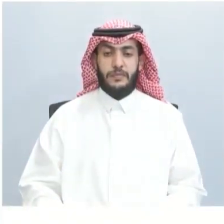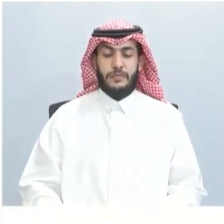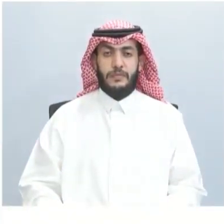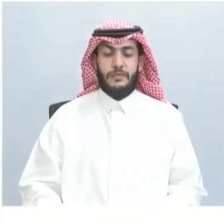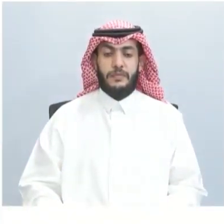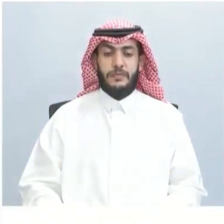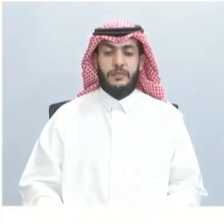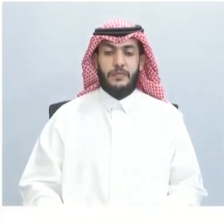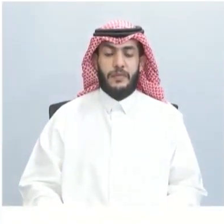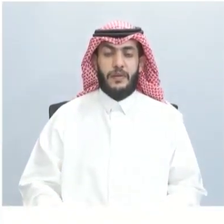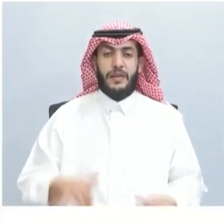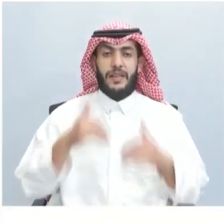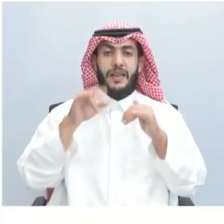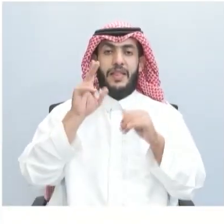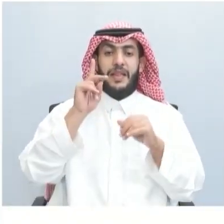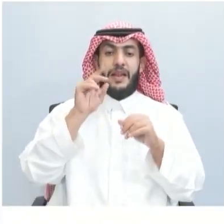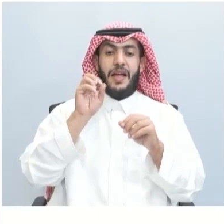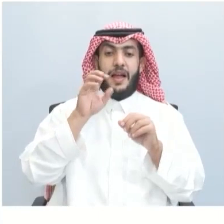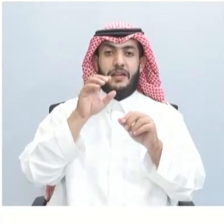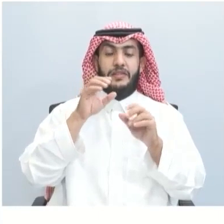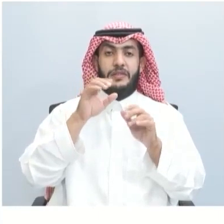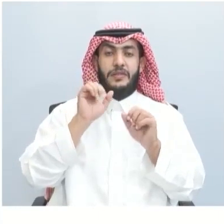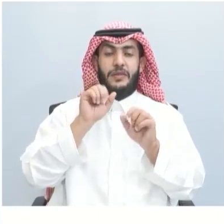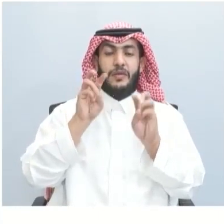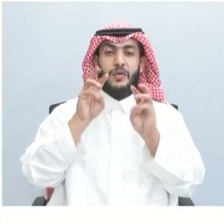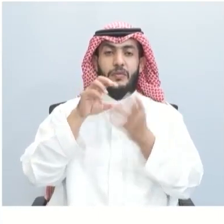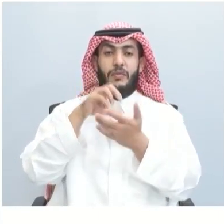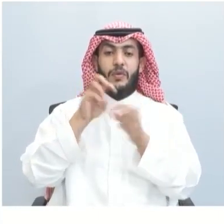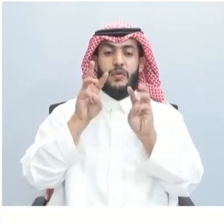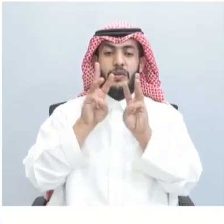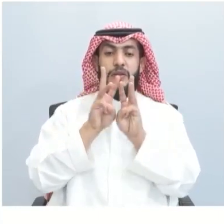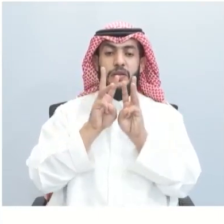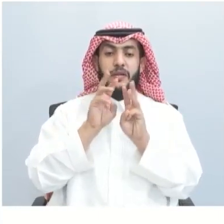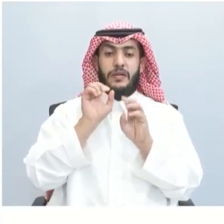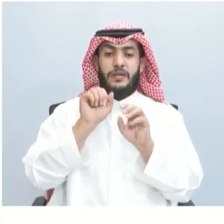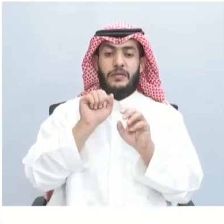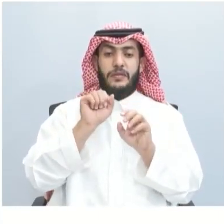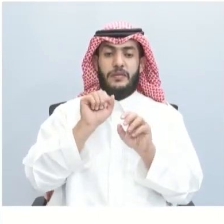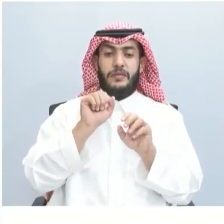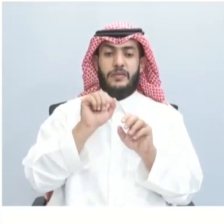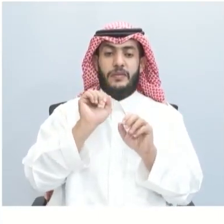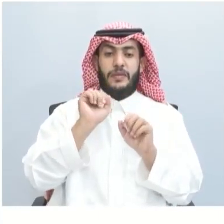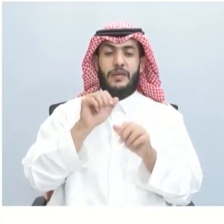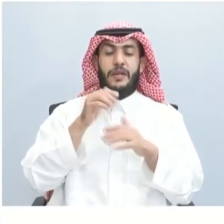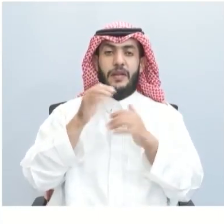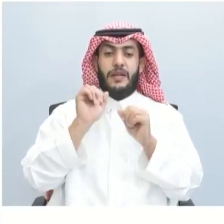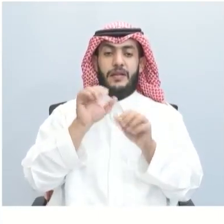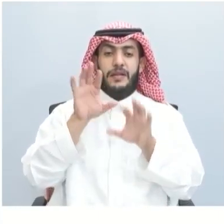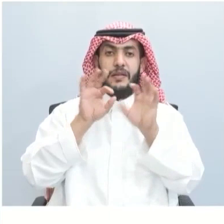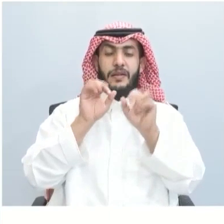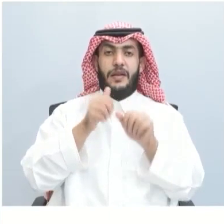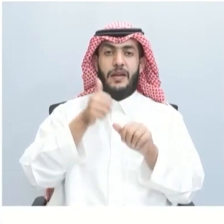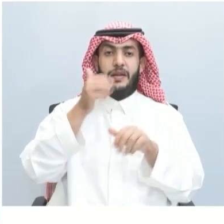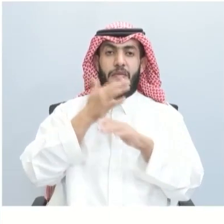والتفاعل الطريقه الثانيه لعرض الصفحه الالكترونيه العرض من جانب الخادم وهي الخيار